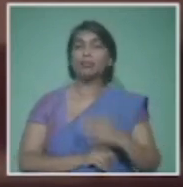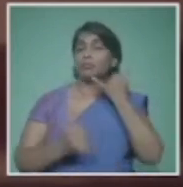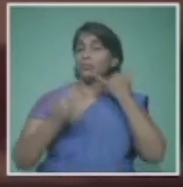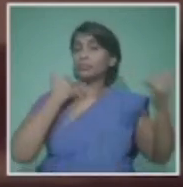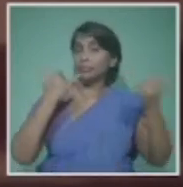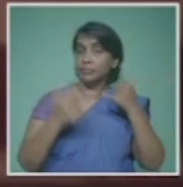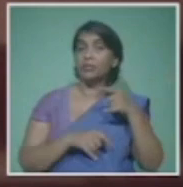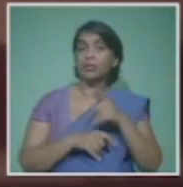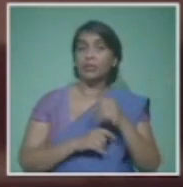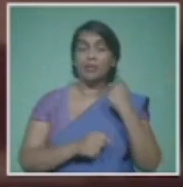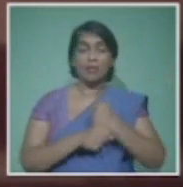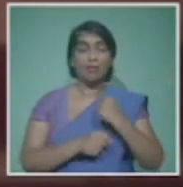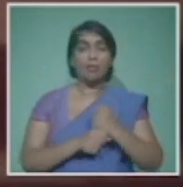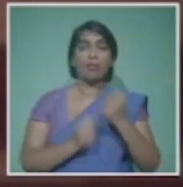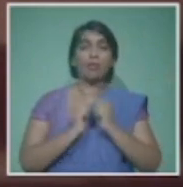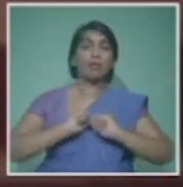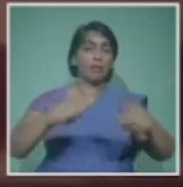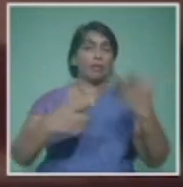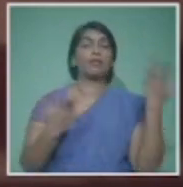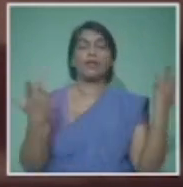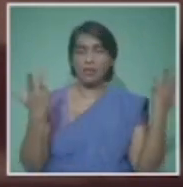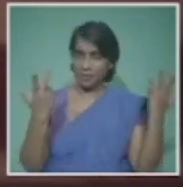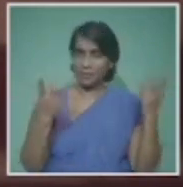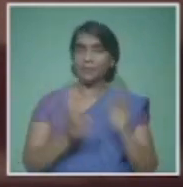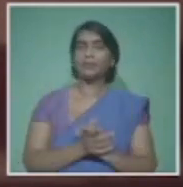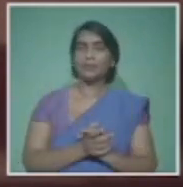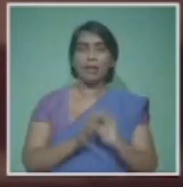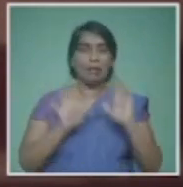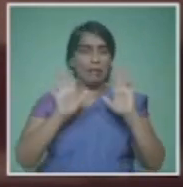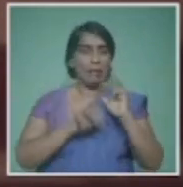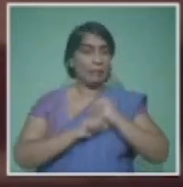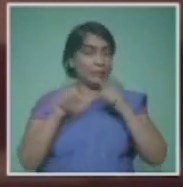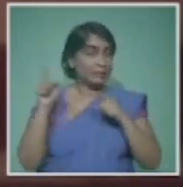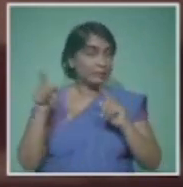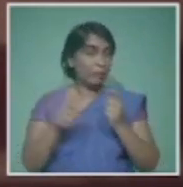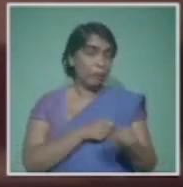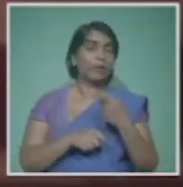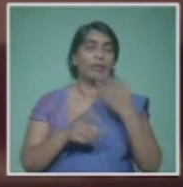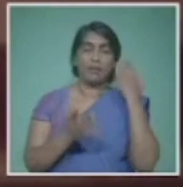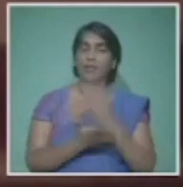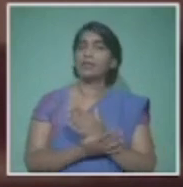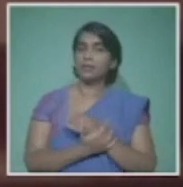අදාළ බලධාරීන් අවශ්‍ය පියවර ගත්තේ නැහැලු. අර 9 වෙනිදා වෙච්ච ඒ